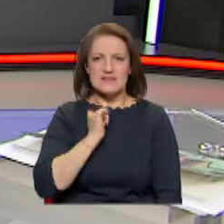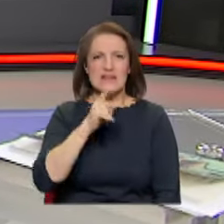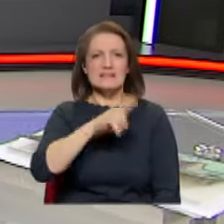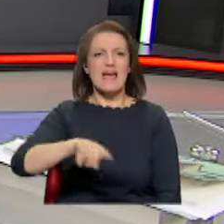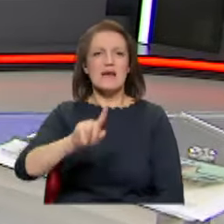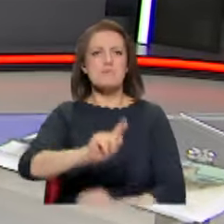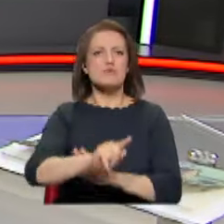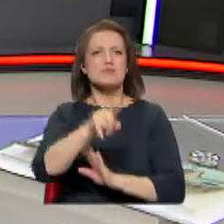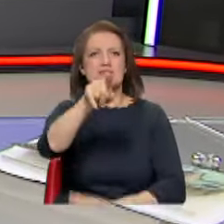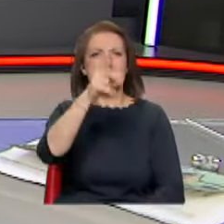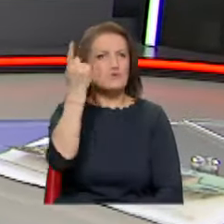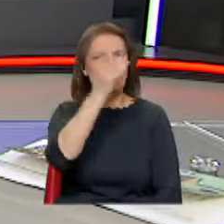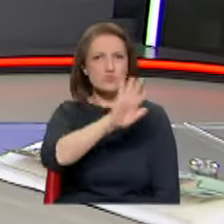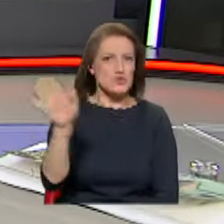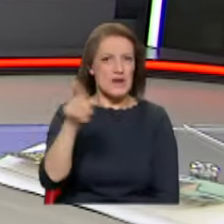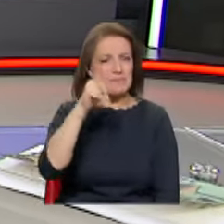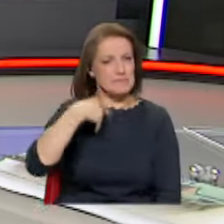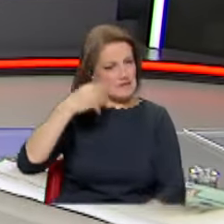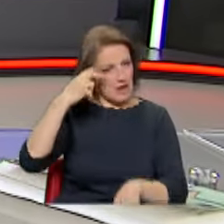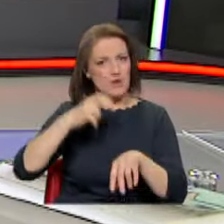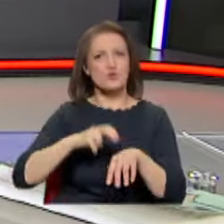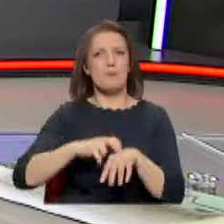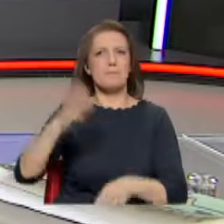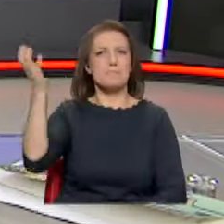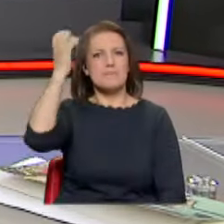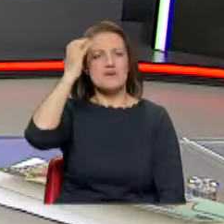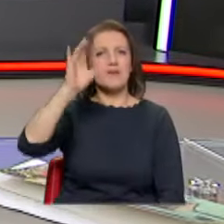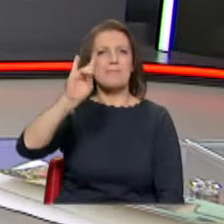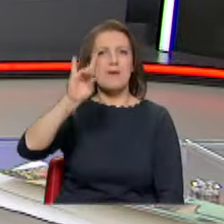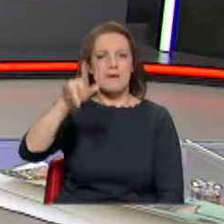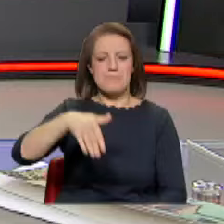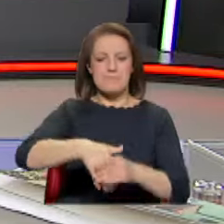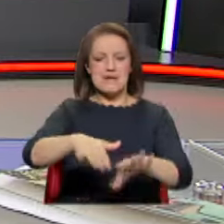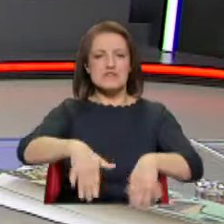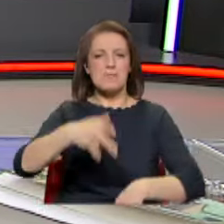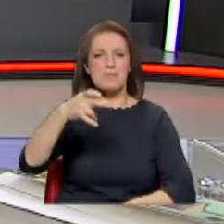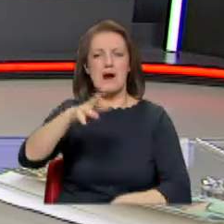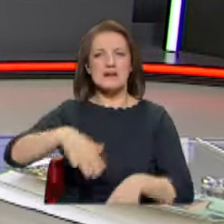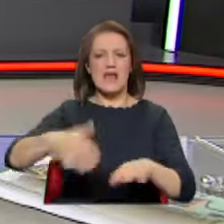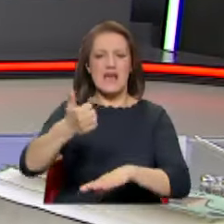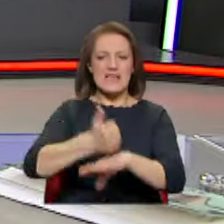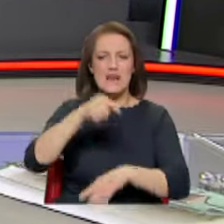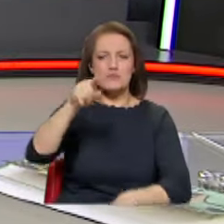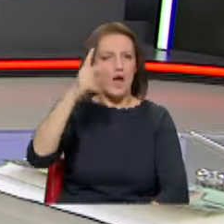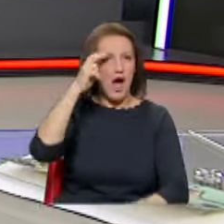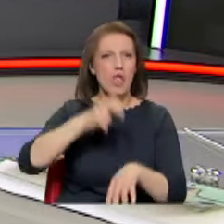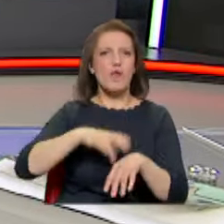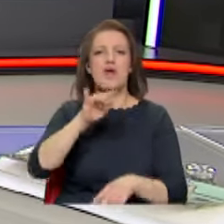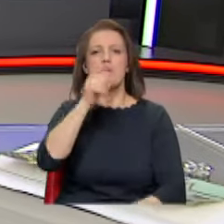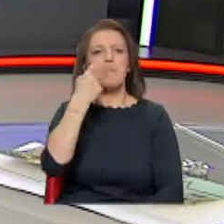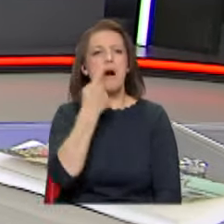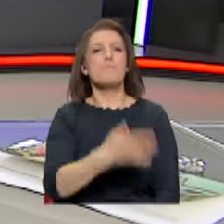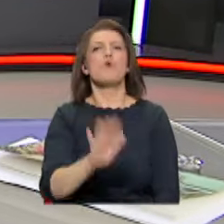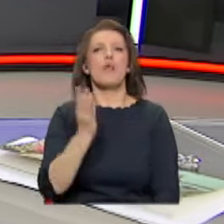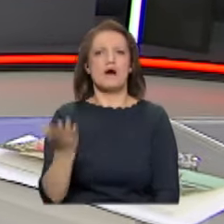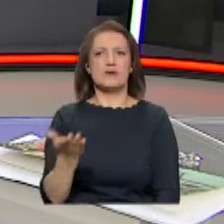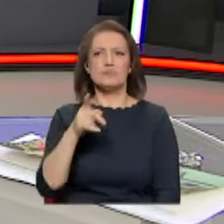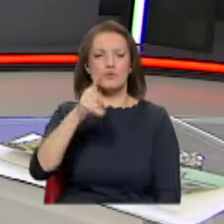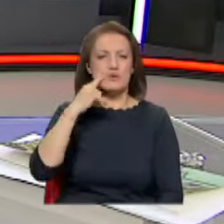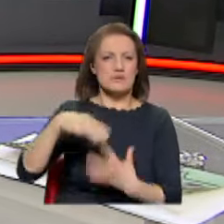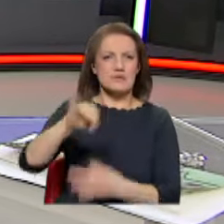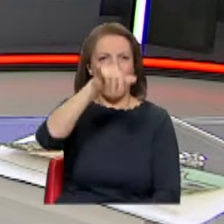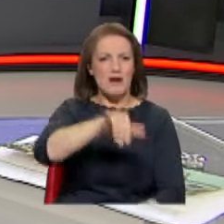hiç unutmayacak. Biz de hatırlatıyoruz. Başta MHP olmak üzere meclisteki partiler, iktidar bunu hatırlamıyor. Hiç bakmıyorlar bile. Bu